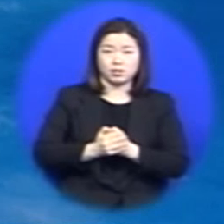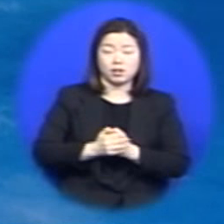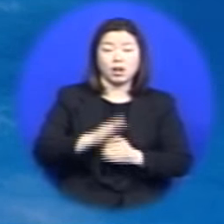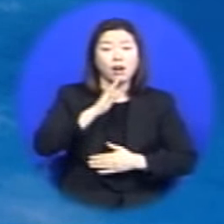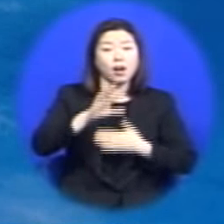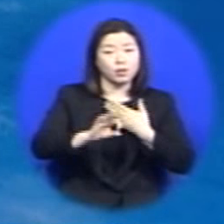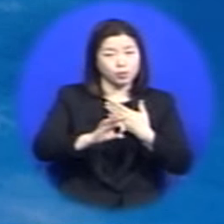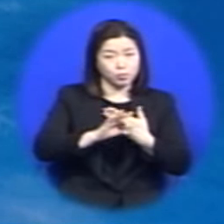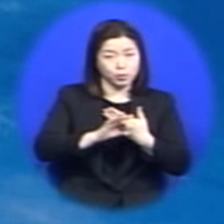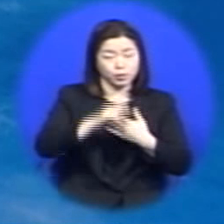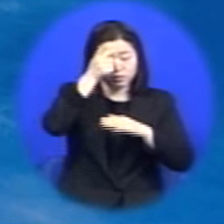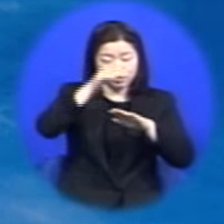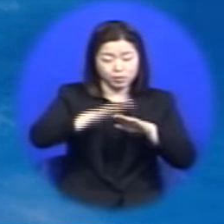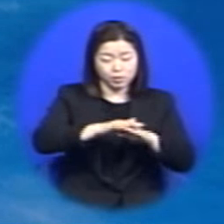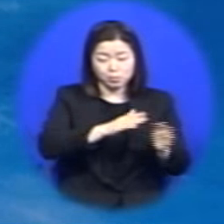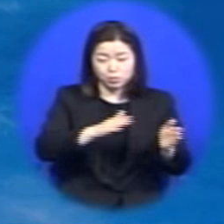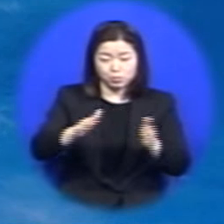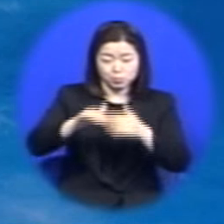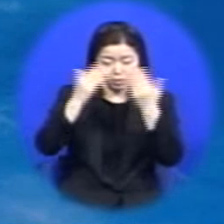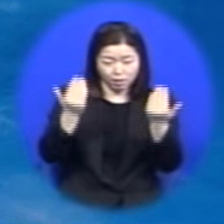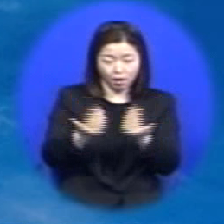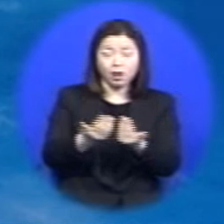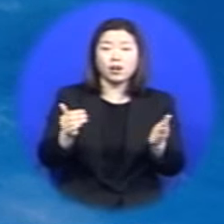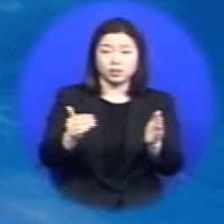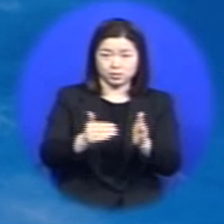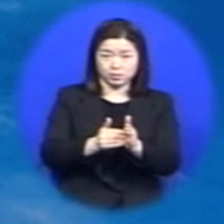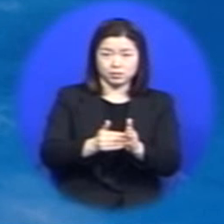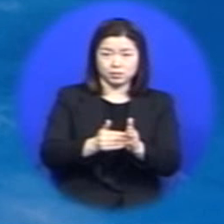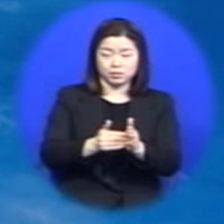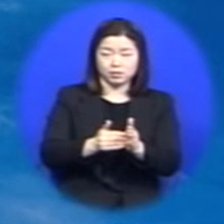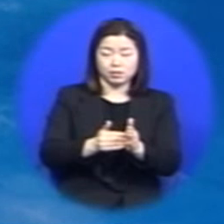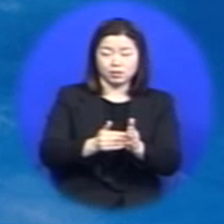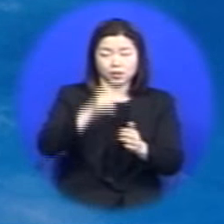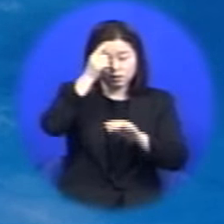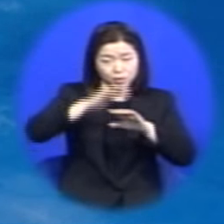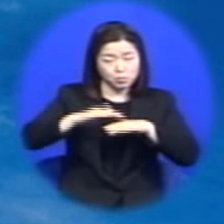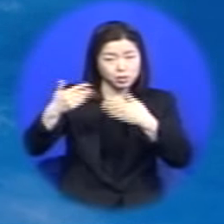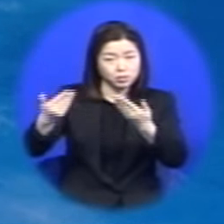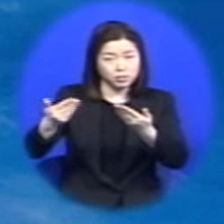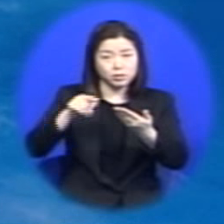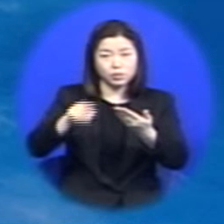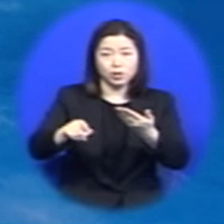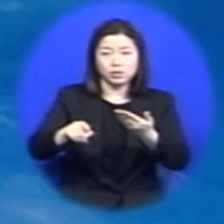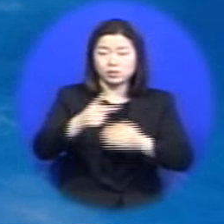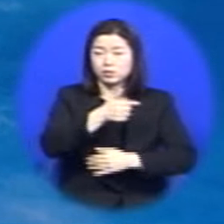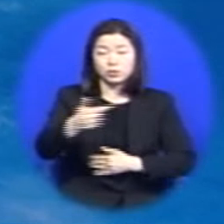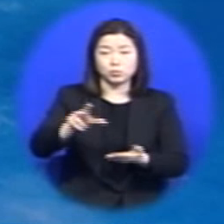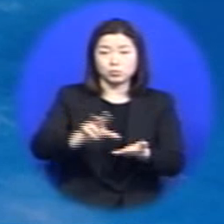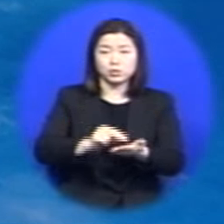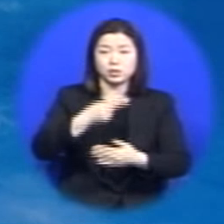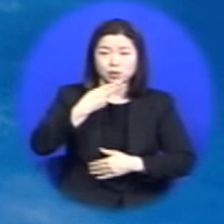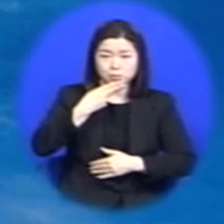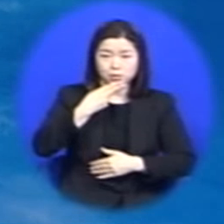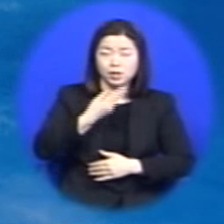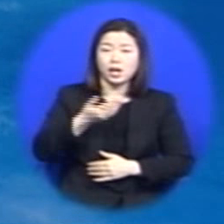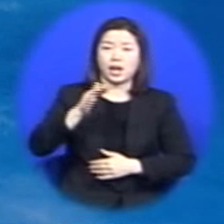그러면 예배 준비 다 됐네. 그러면 예배 드리는 데는 크게 어려움이 없습니다. 그래서